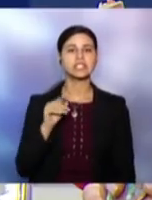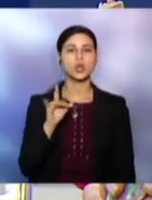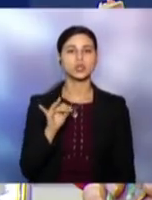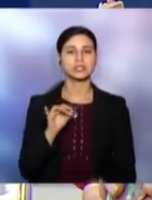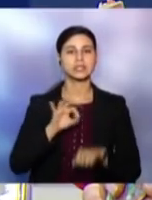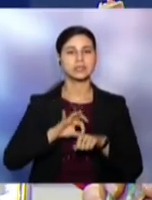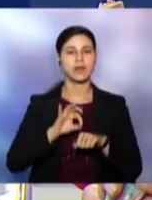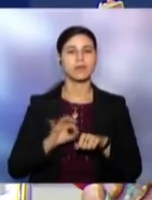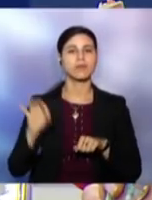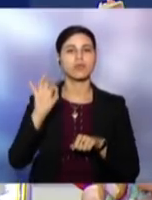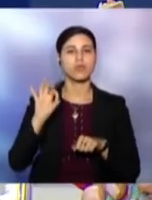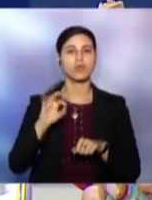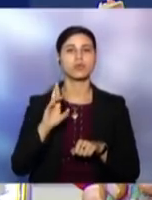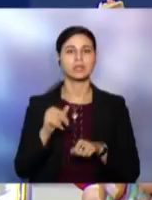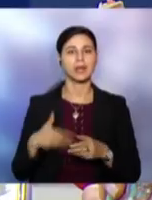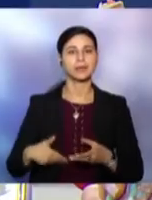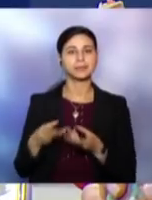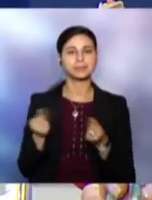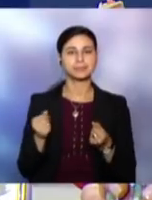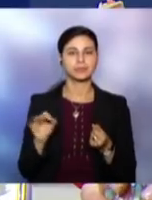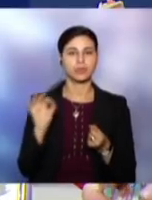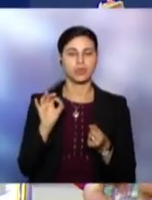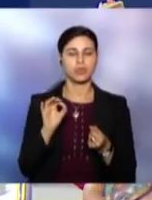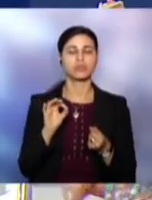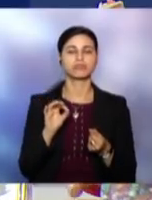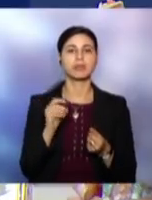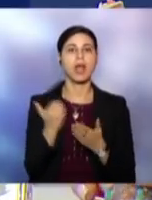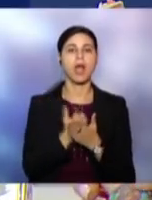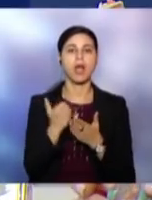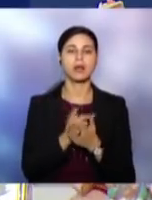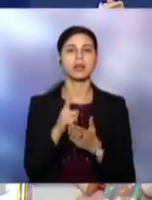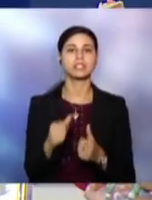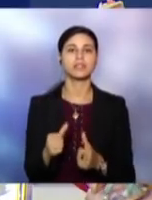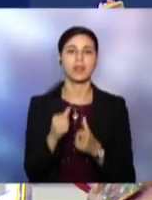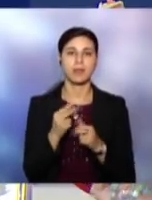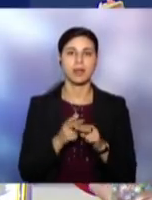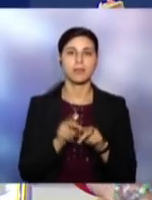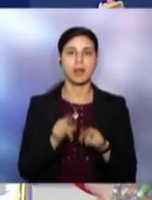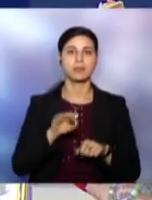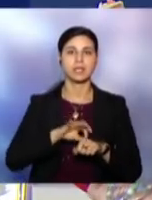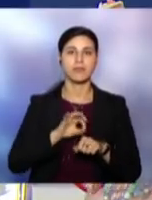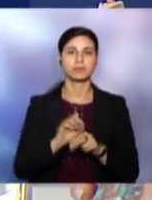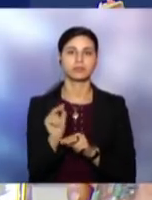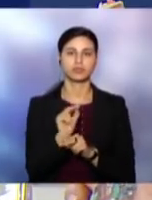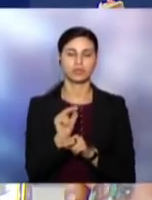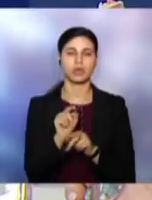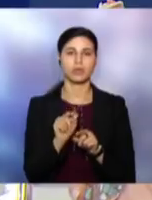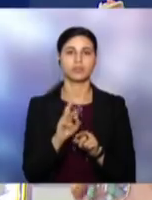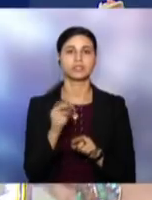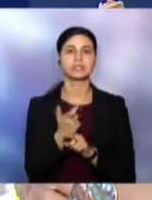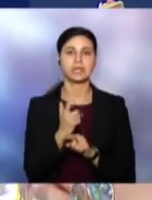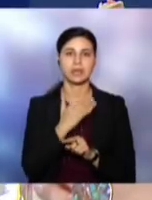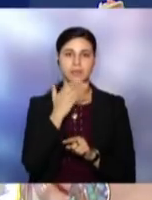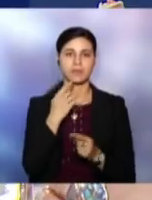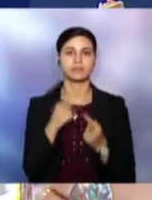ზოგიერთ საკითხზე. ვისაუბრებთ იმ უახლეს მიდგომებზე, რომელიც გვეხმარება ამ დაავადების მკურნალობაში და ძალიან ბევრ